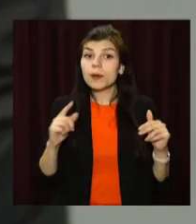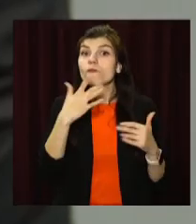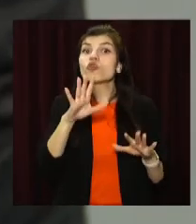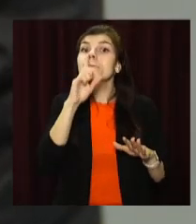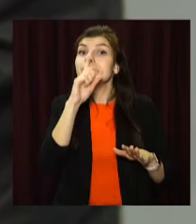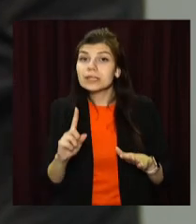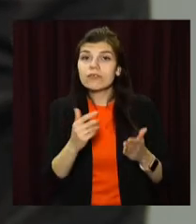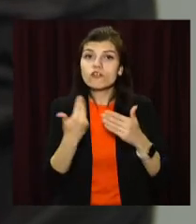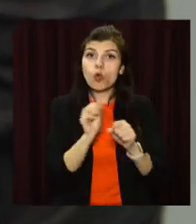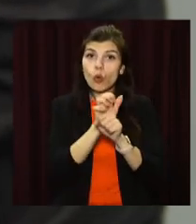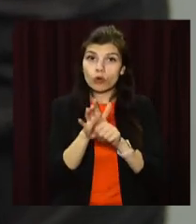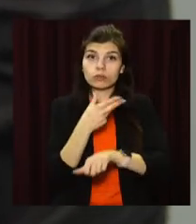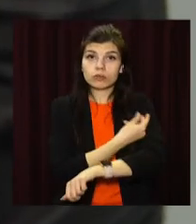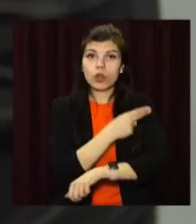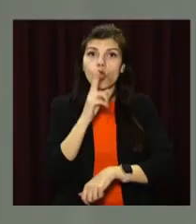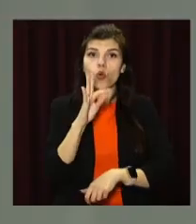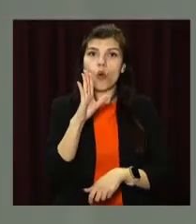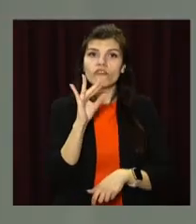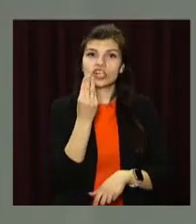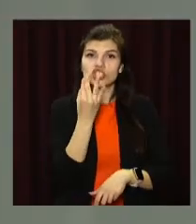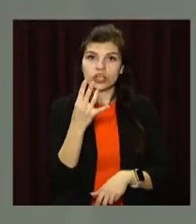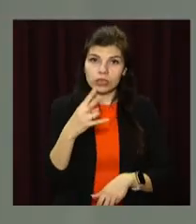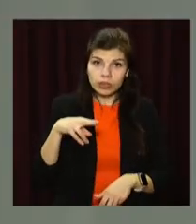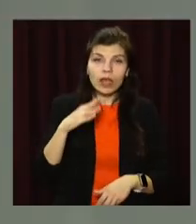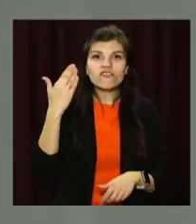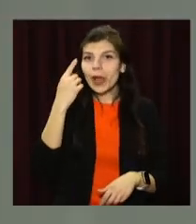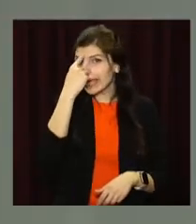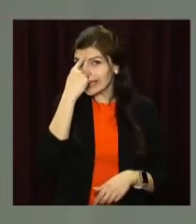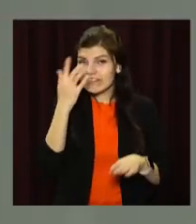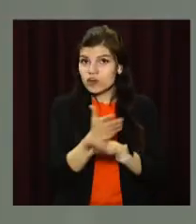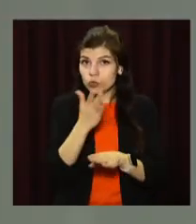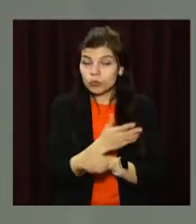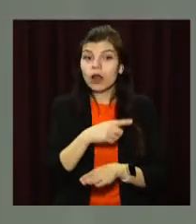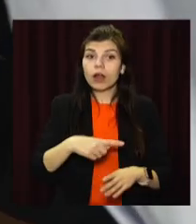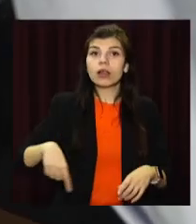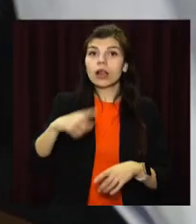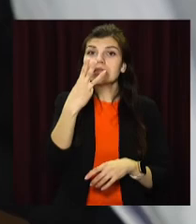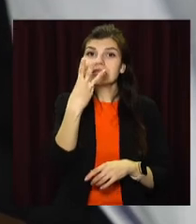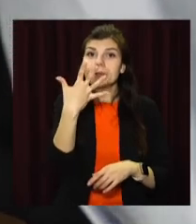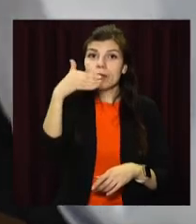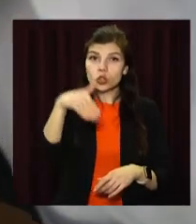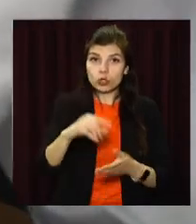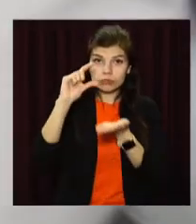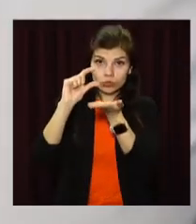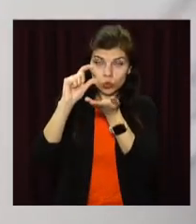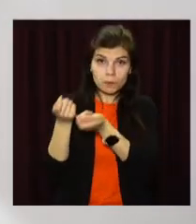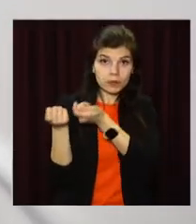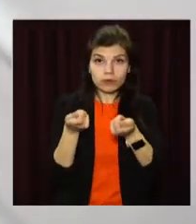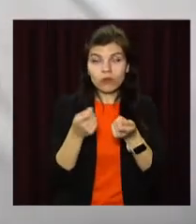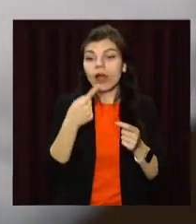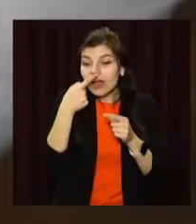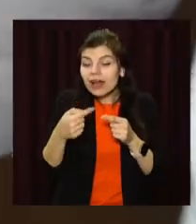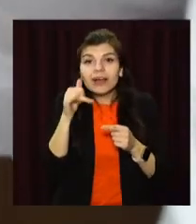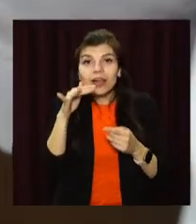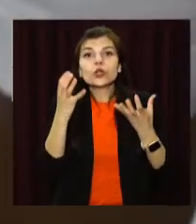від коронавірусу препаратом Covishield індійського виробництва. Регіон отримав 35 тисяч доз. Найближчими днями